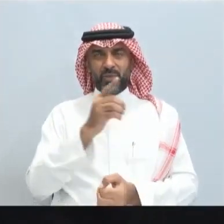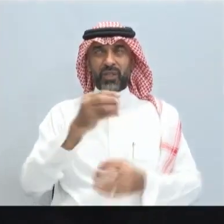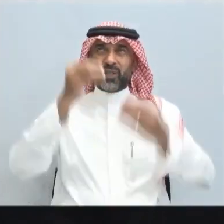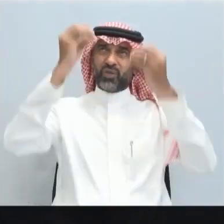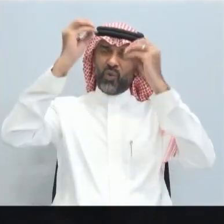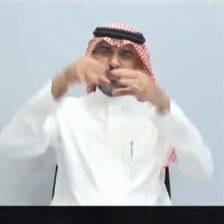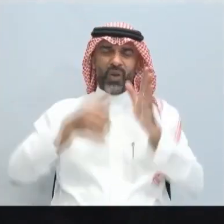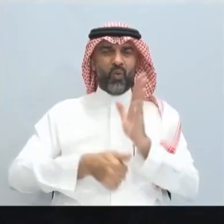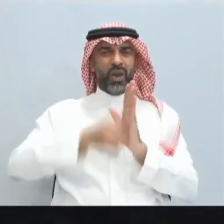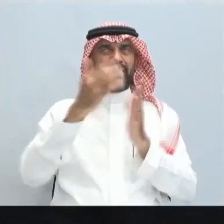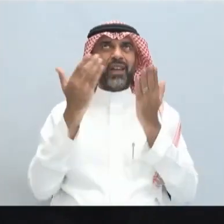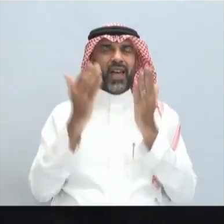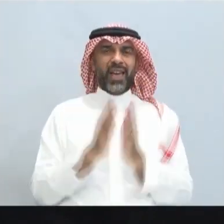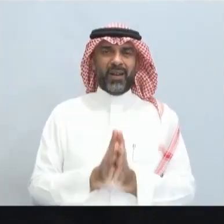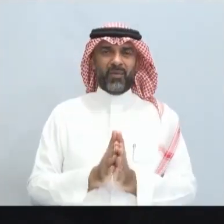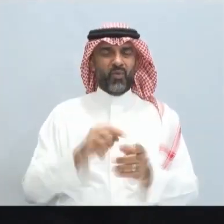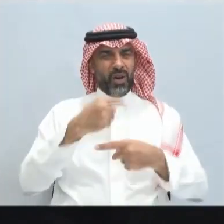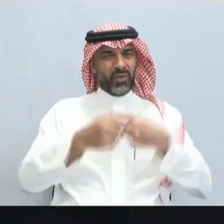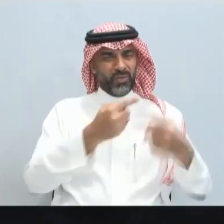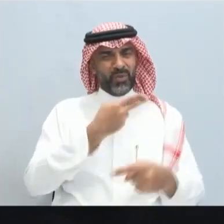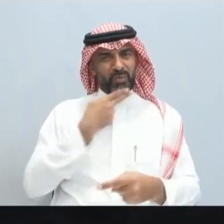لكم بمزيد من التو والنجاح ودمتم بخير